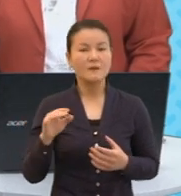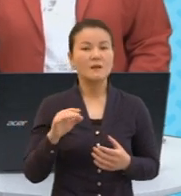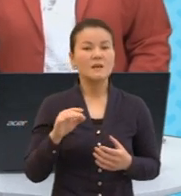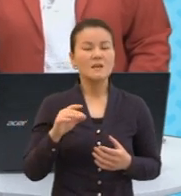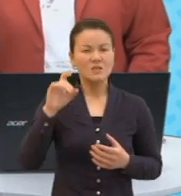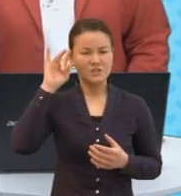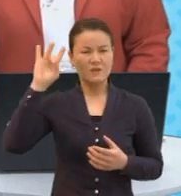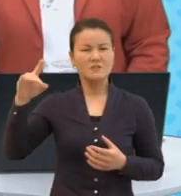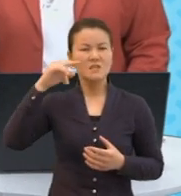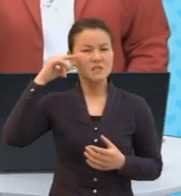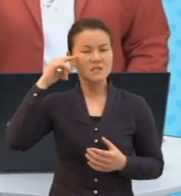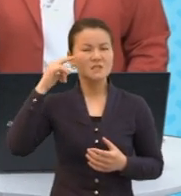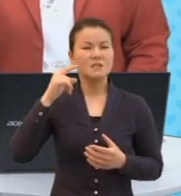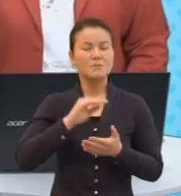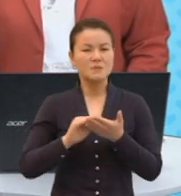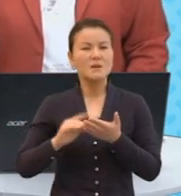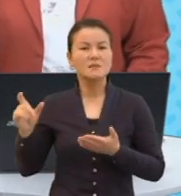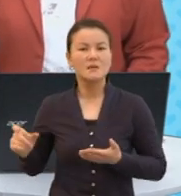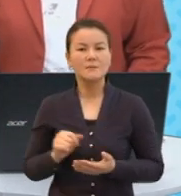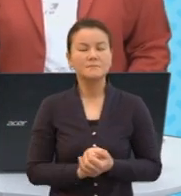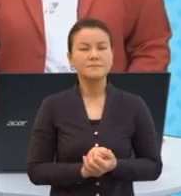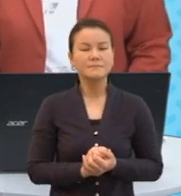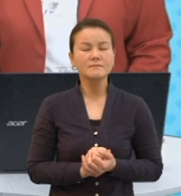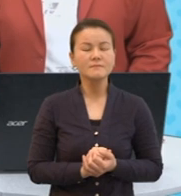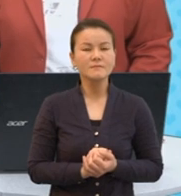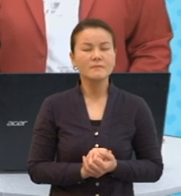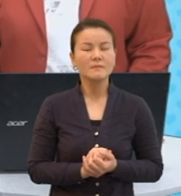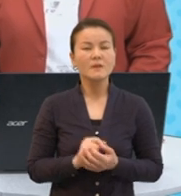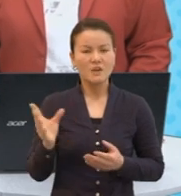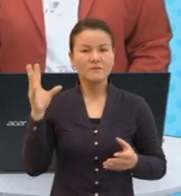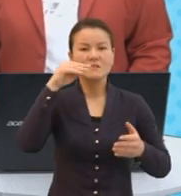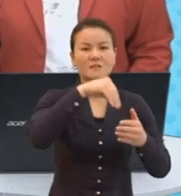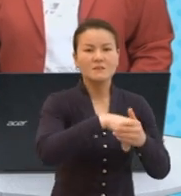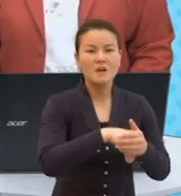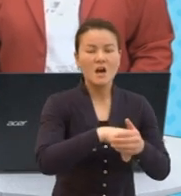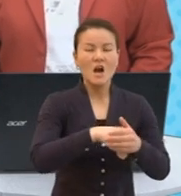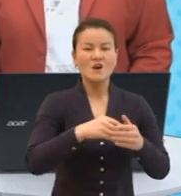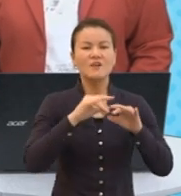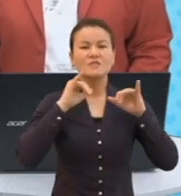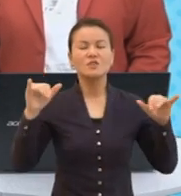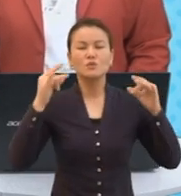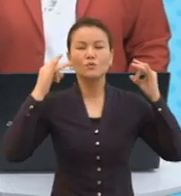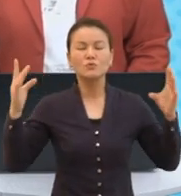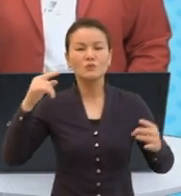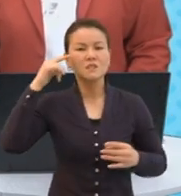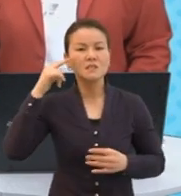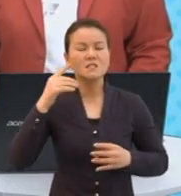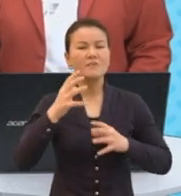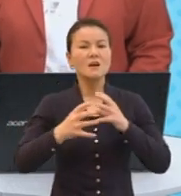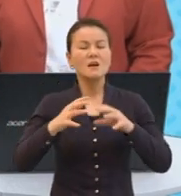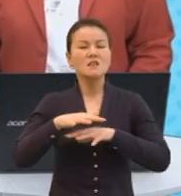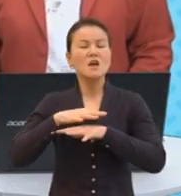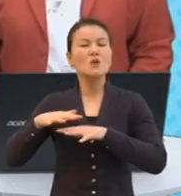– известные кыргызские писатели, внесли немалый вклад в развитие культуры кыргызского народа.